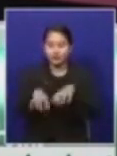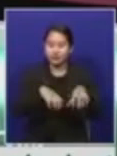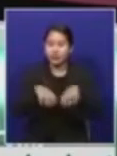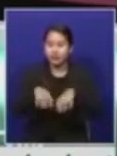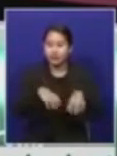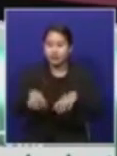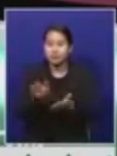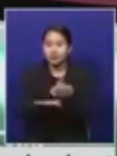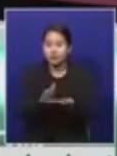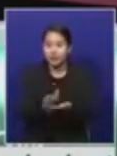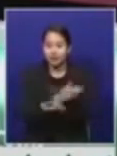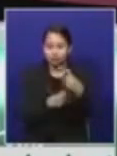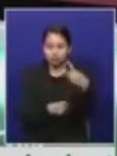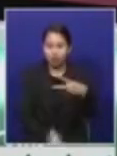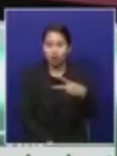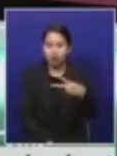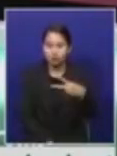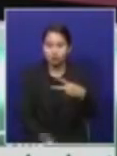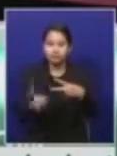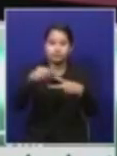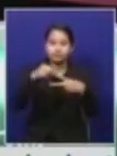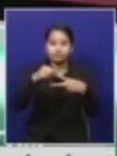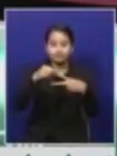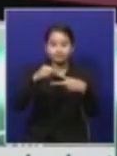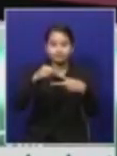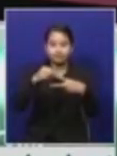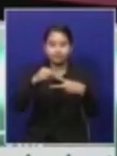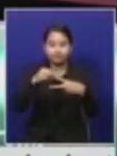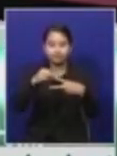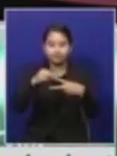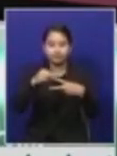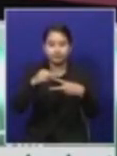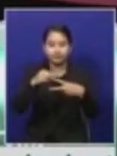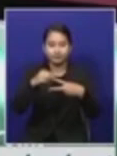ก็อาจจะใช้ฐานคิดการจัดสรรงบประมาณระดับตำบลเป็น2ลักษณะลักษณะที่ 1ก็คือลักษณะ